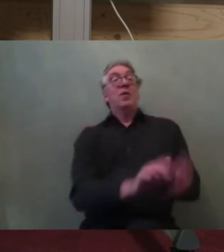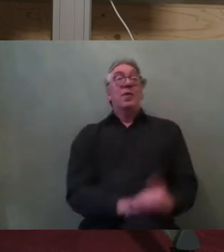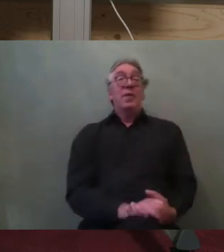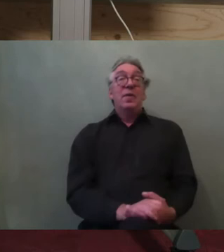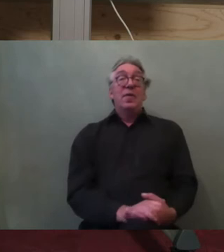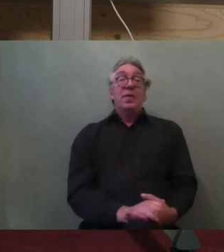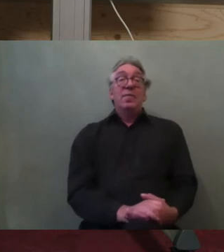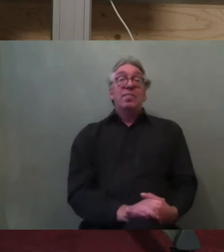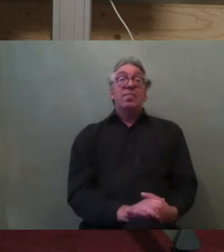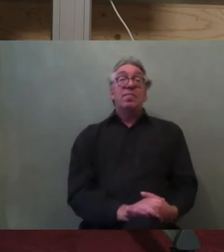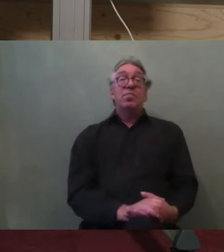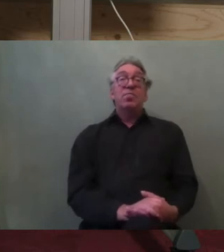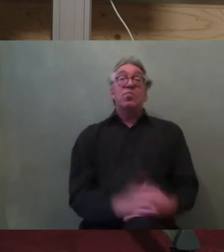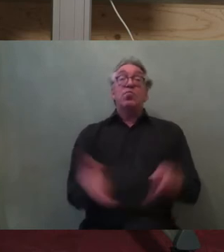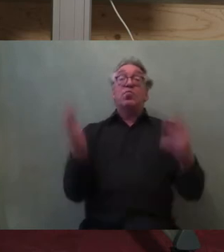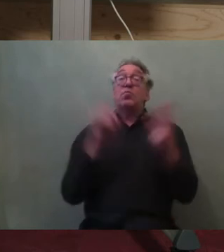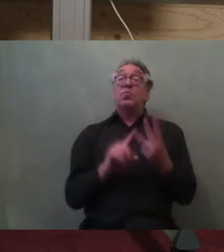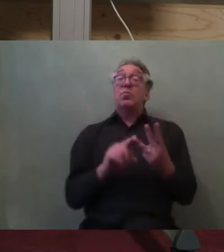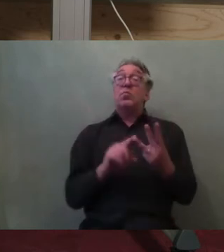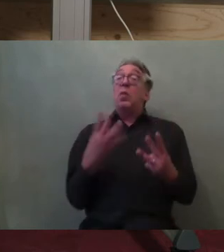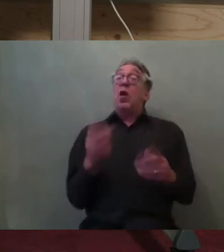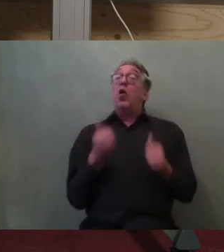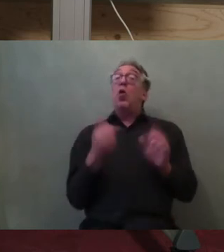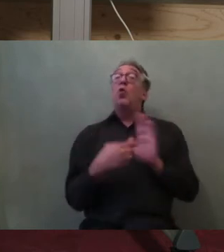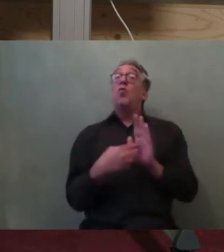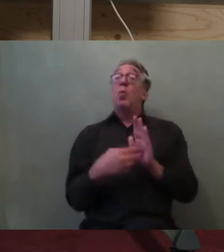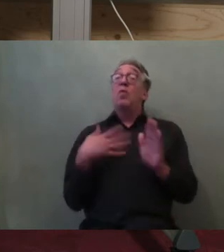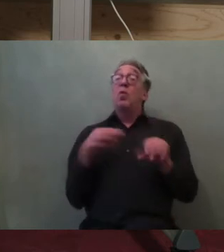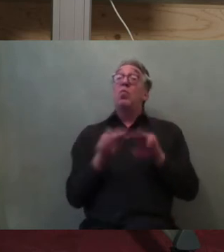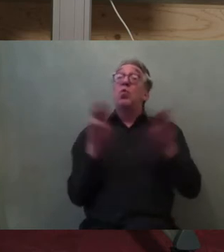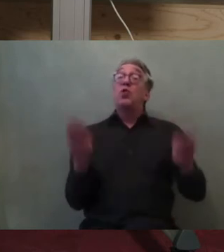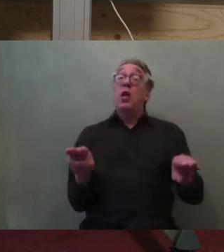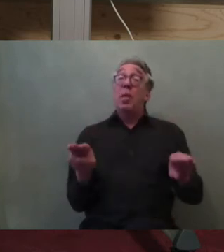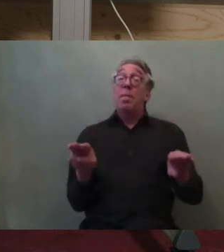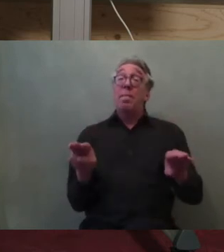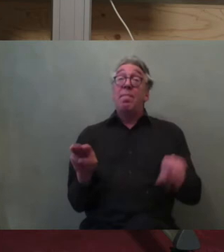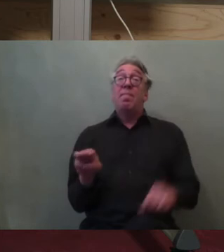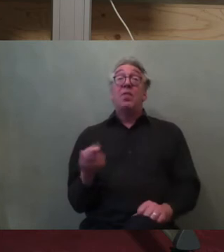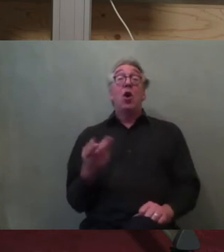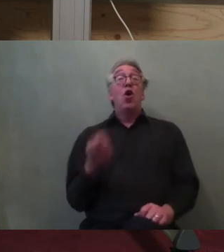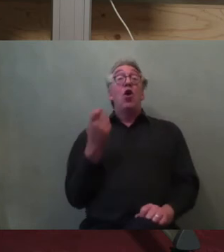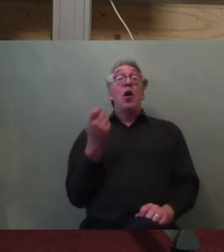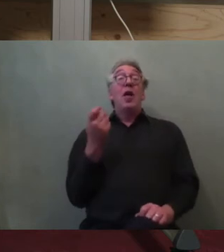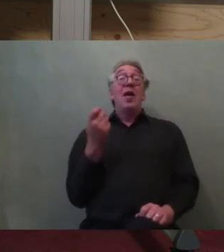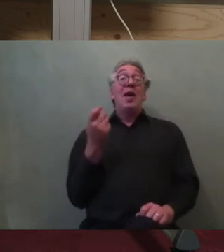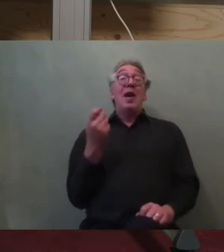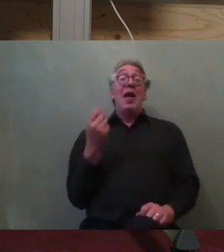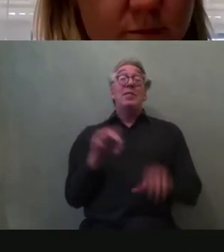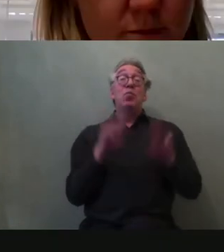Dan ga ik door naar een aantal goede voorbeelden van musea. Daarbij is het Rijksmuseum het Van Abbe Museum